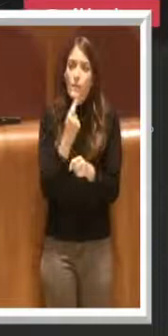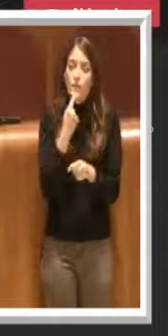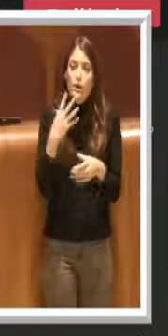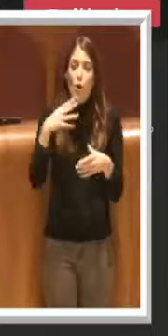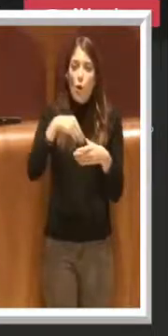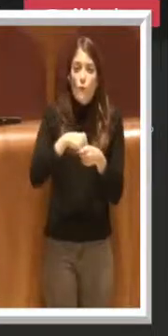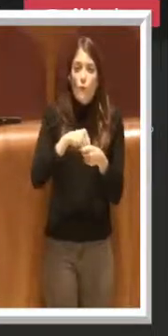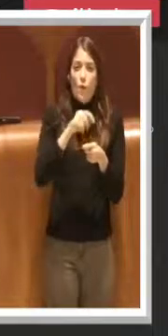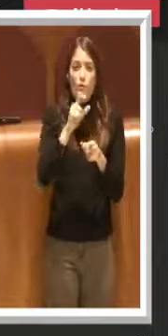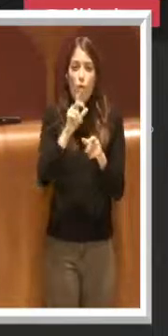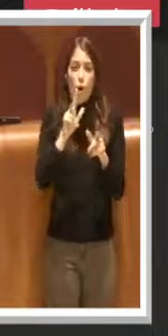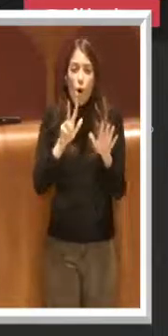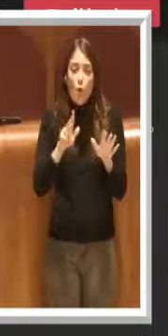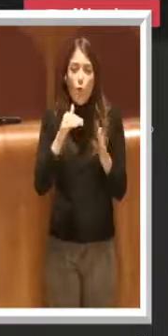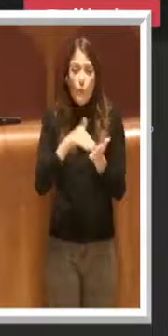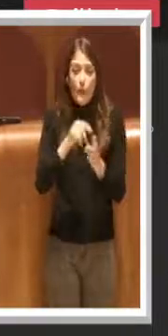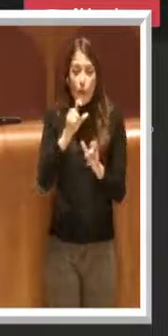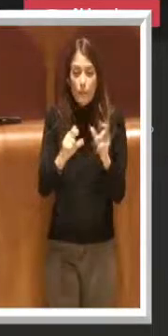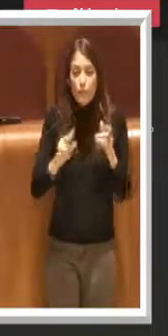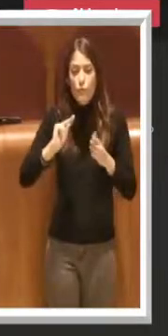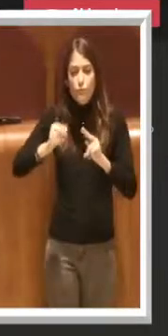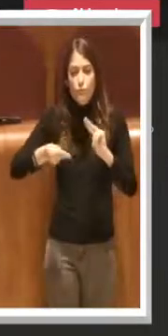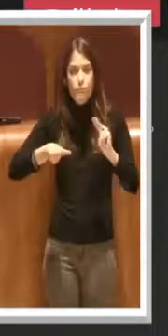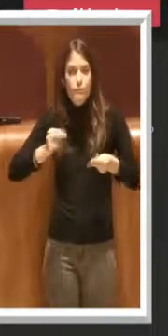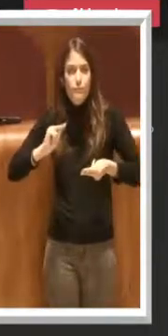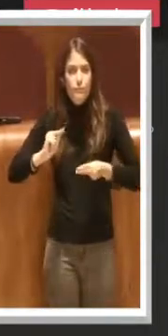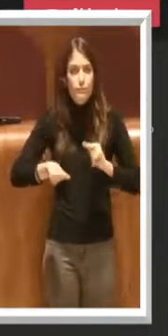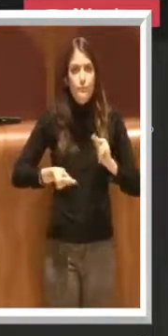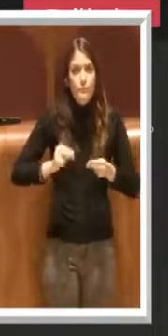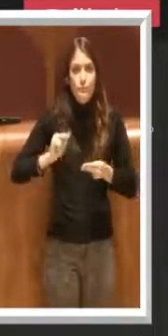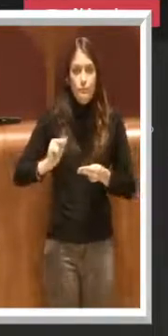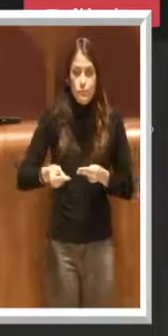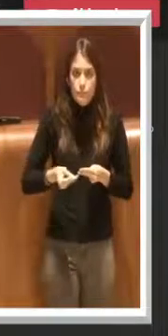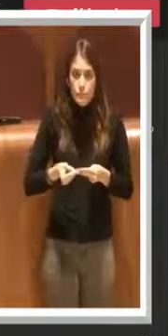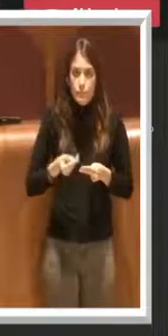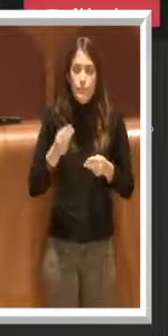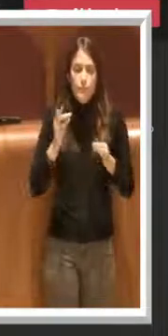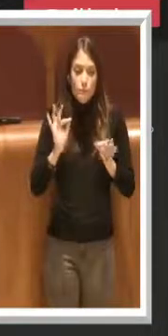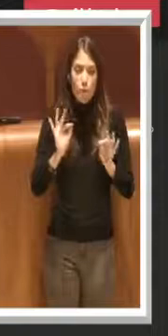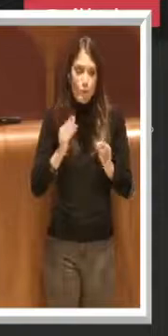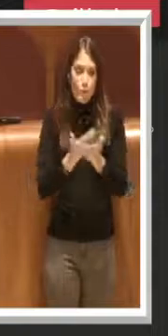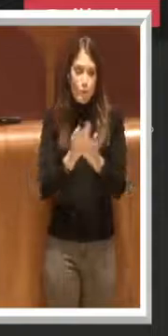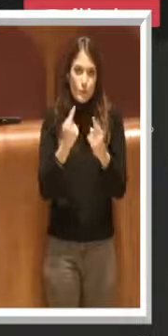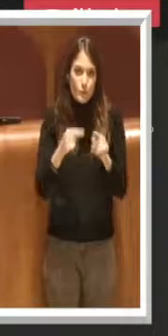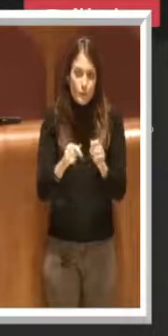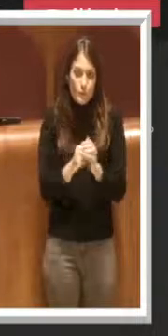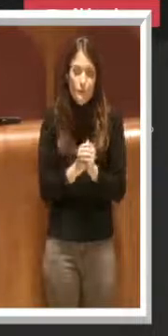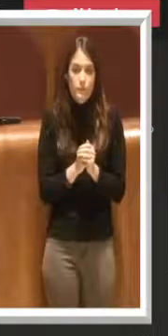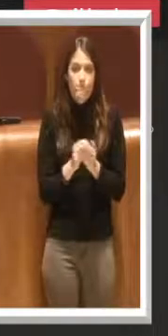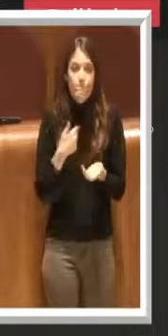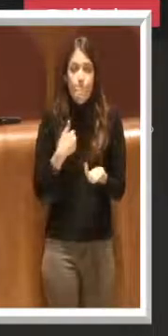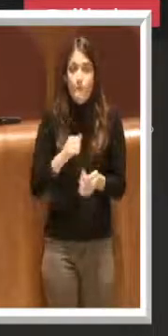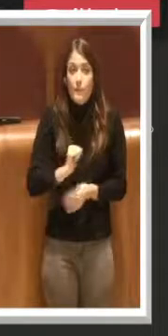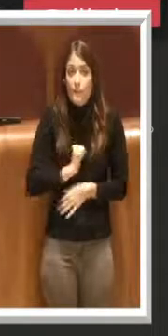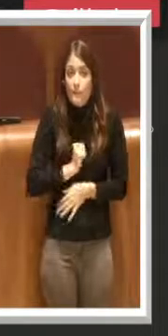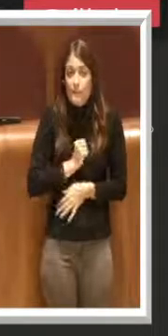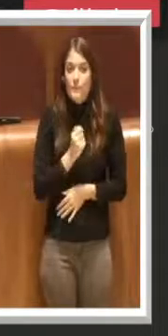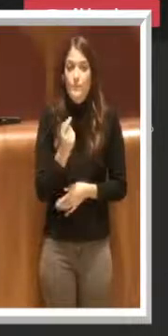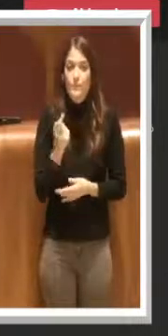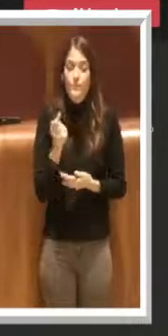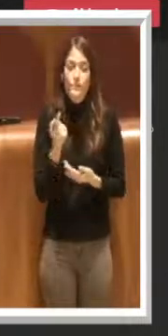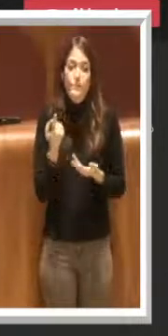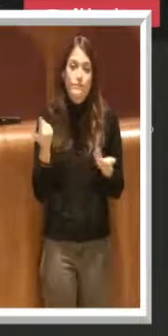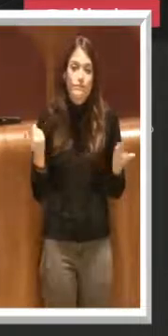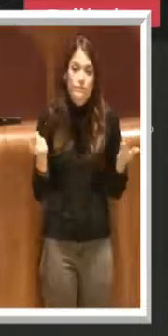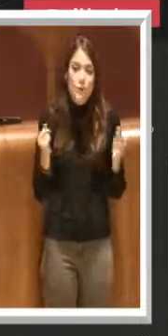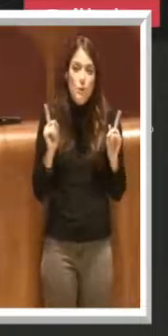le 8.000 persone che poi hanno sottoscritto questa proposta. Mi dispiace anche quindi